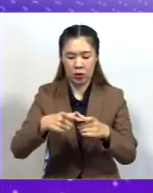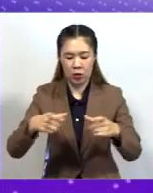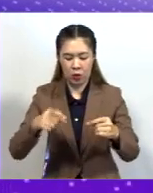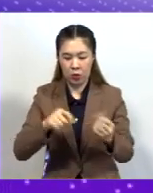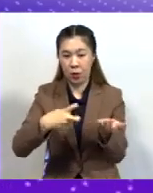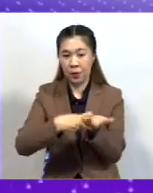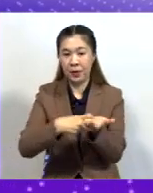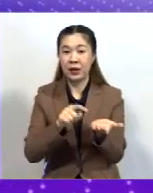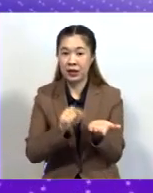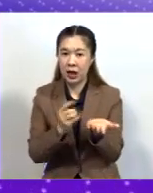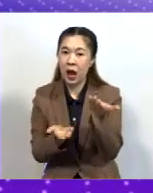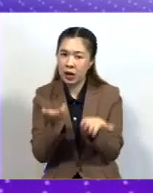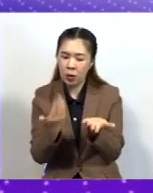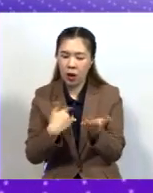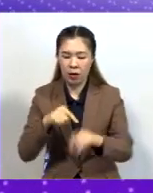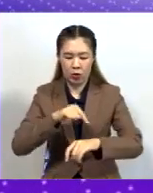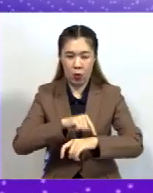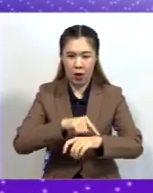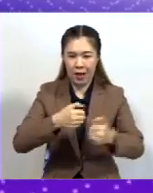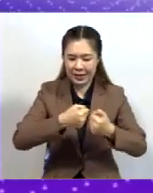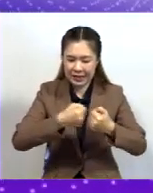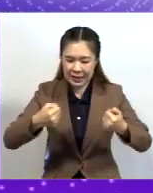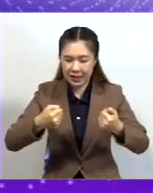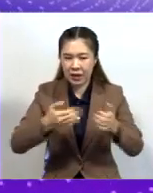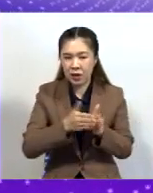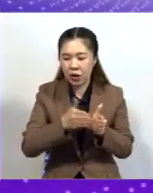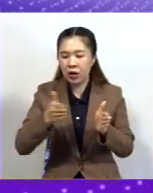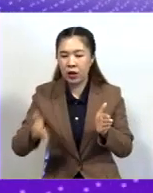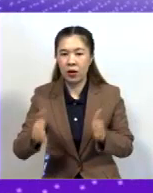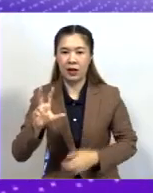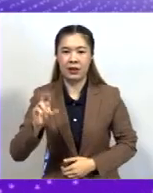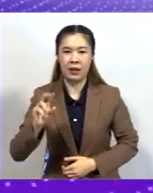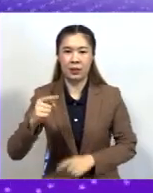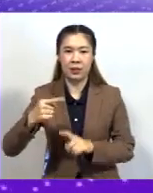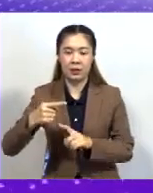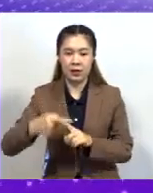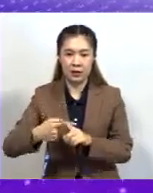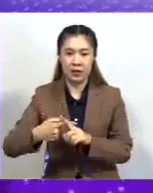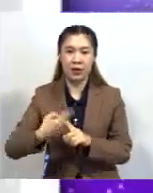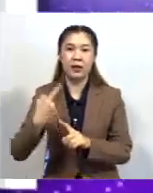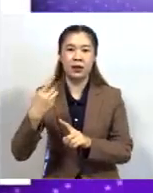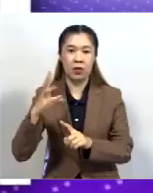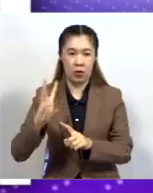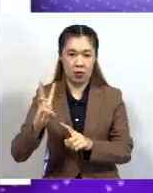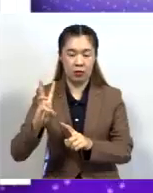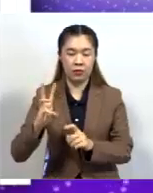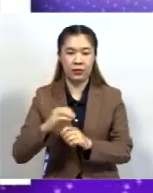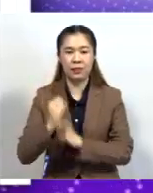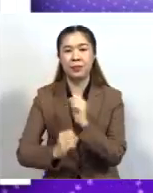ยสารหรือจะขยายเวลาการเดินทางได้ไปจนถึงวันที่30มีนายนมิถุนายน